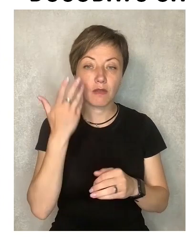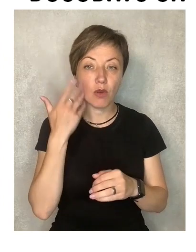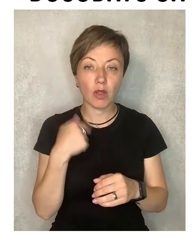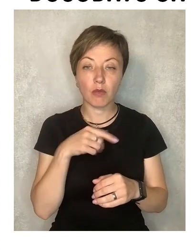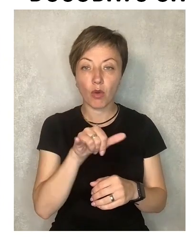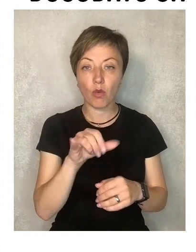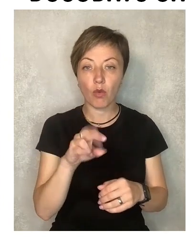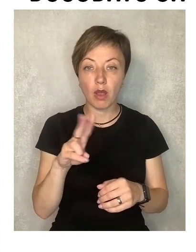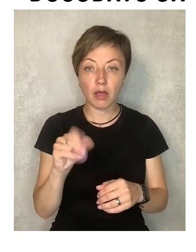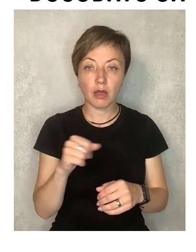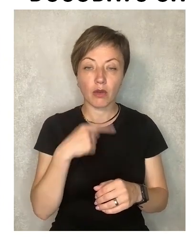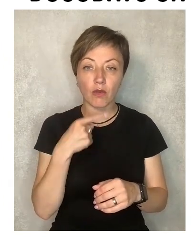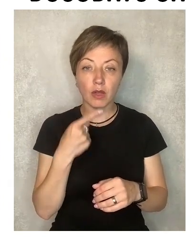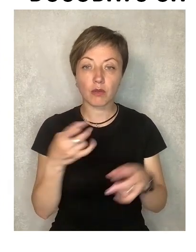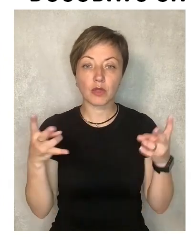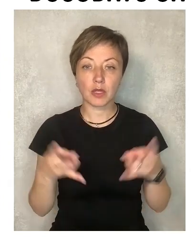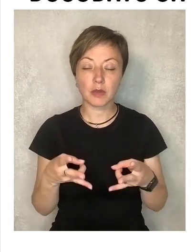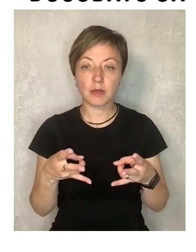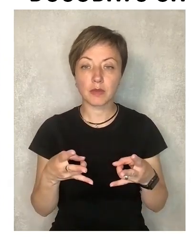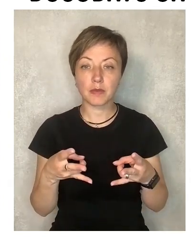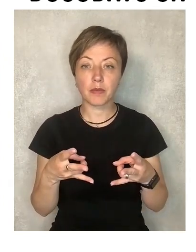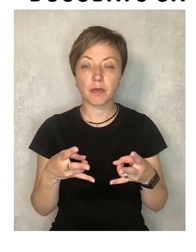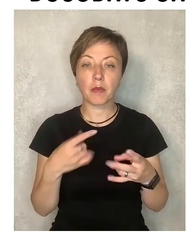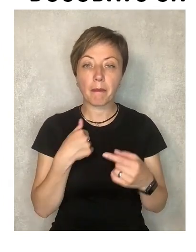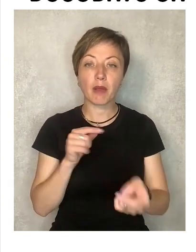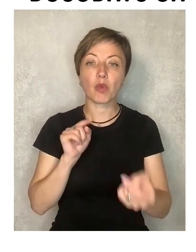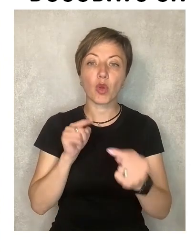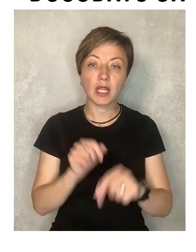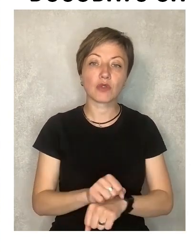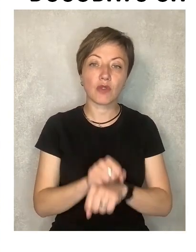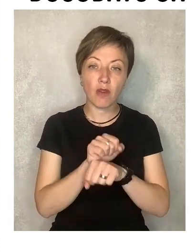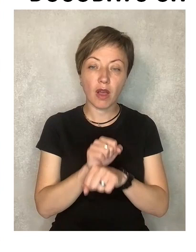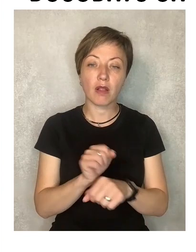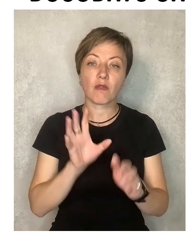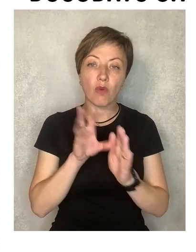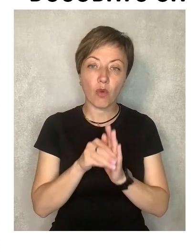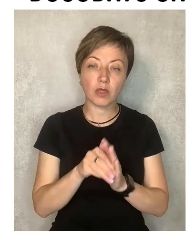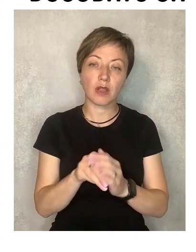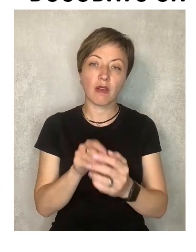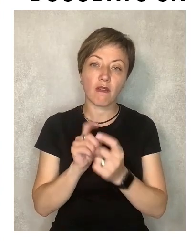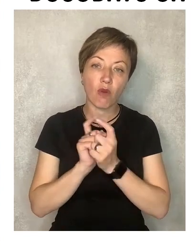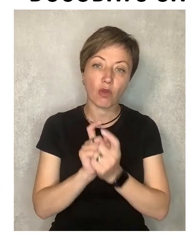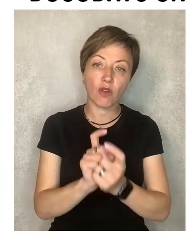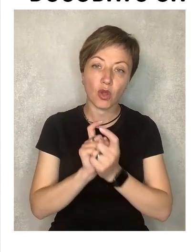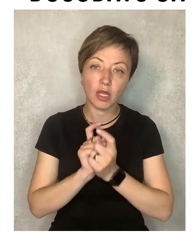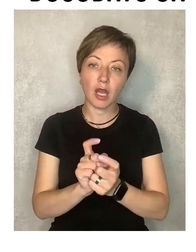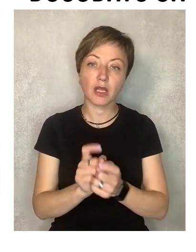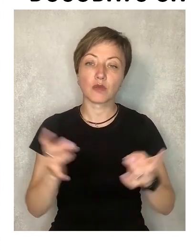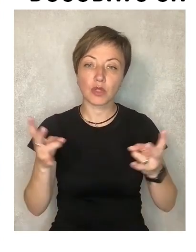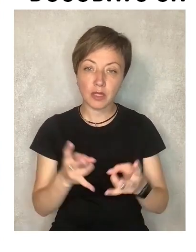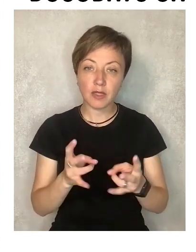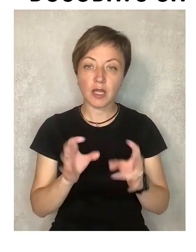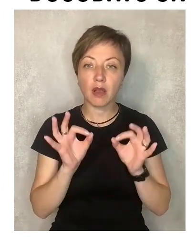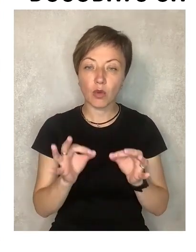да, потрібен, ну, ми протестували, звісно, ми входили в конфронтацію, але потрібен і конструктивний